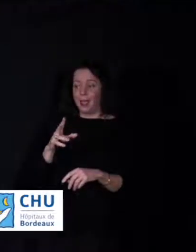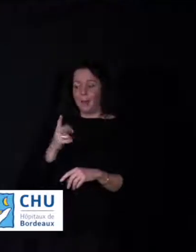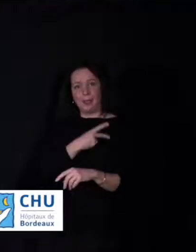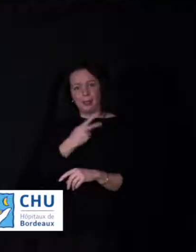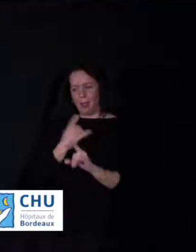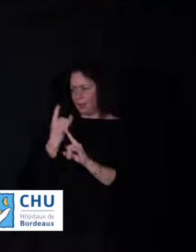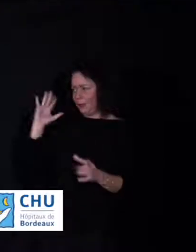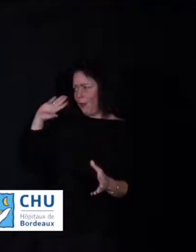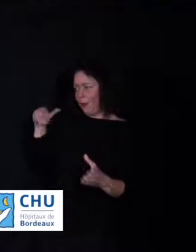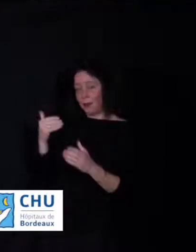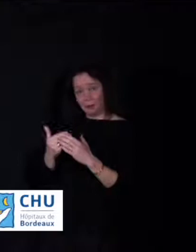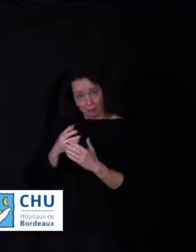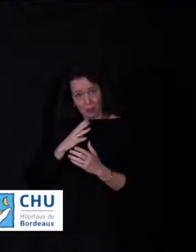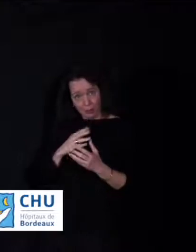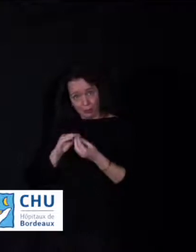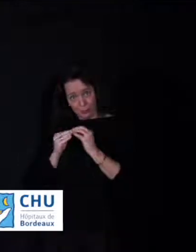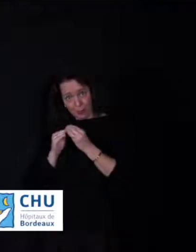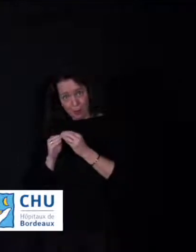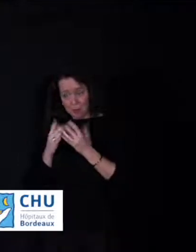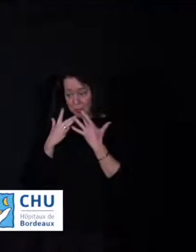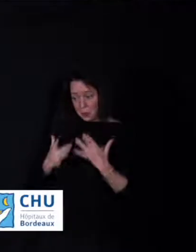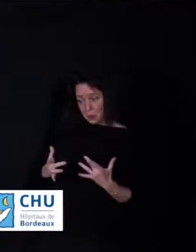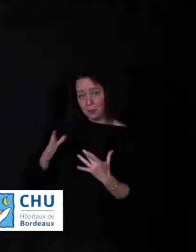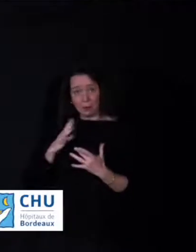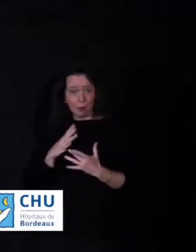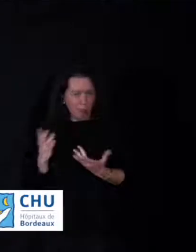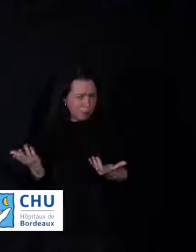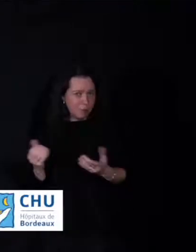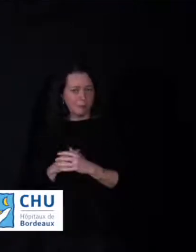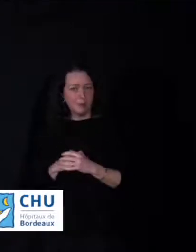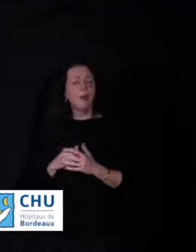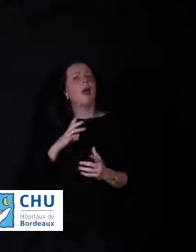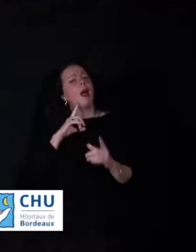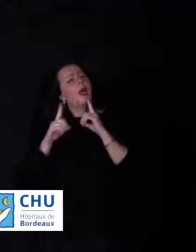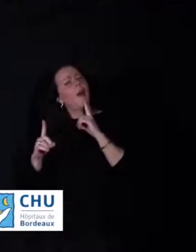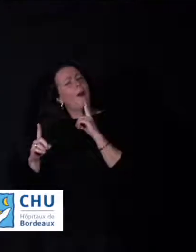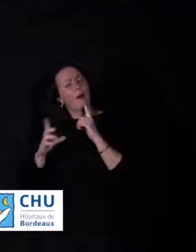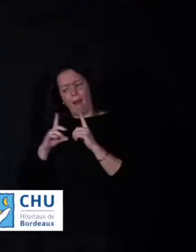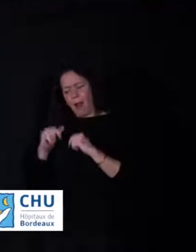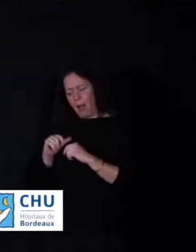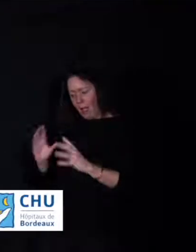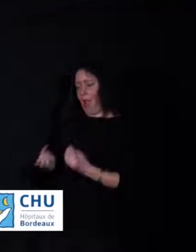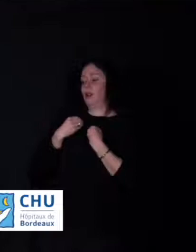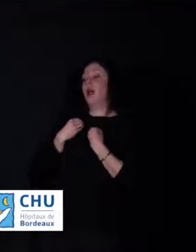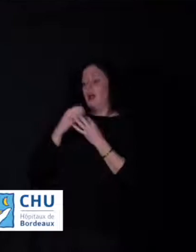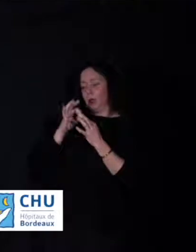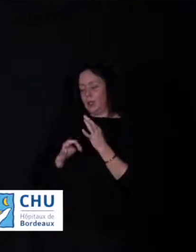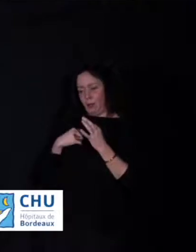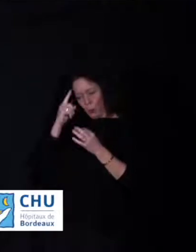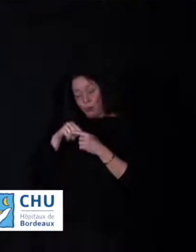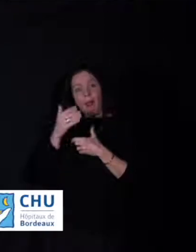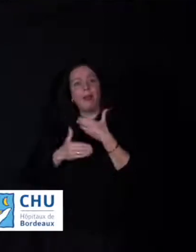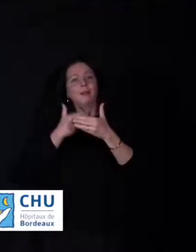pas émaillée d'écueils et de déceptions? De nos erreurs, il faut en tirer des conséquences et avancer.